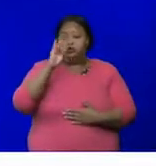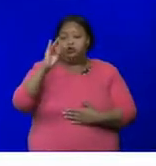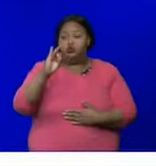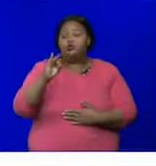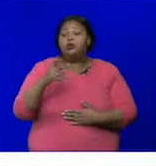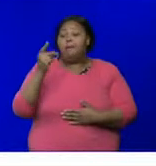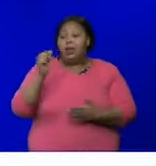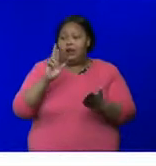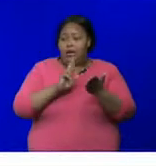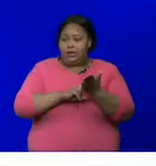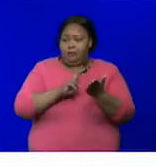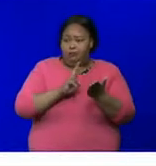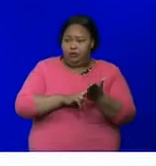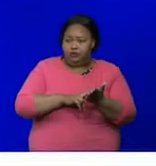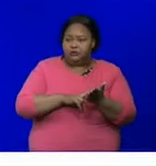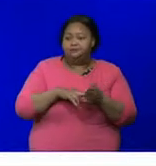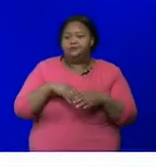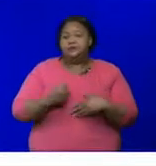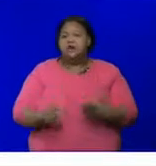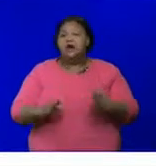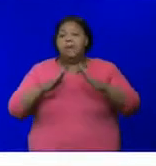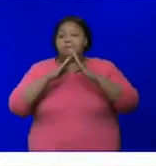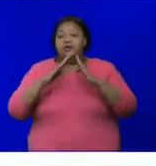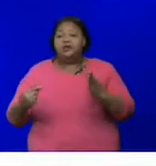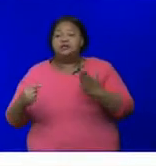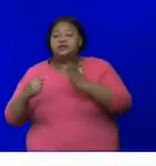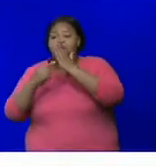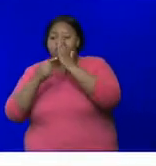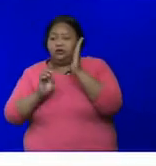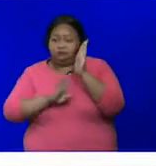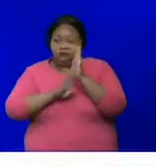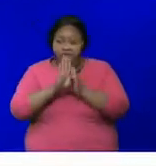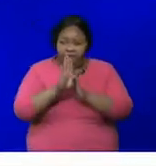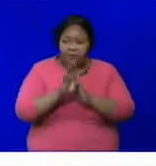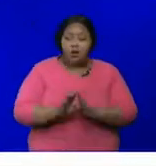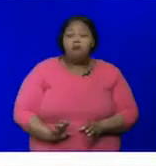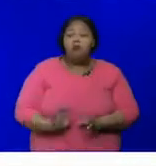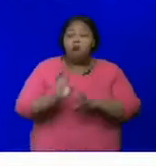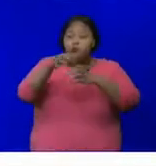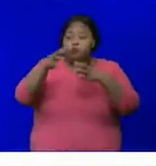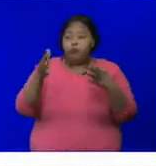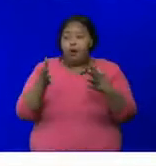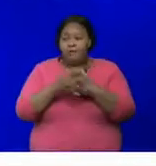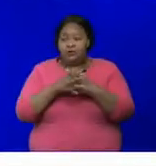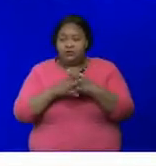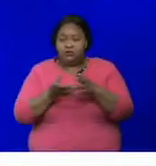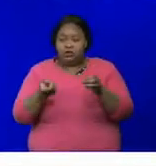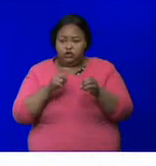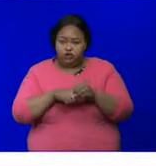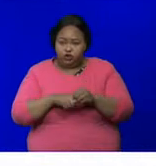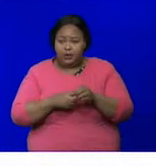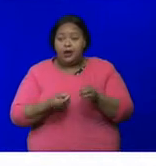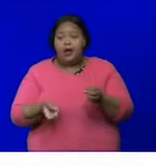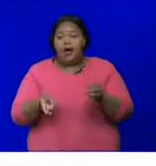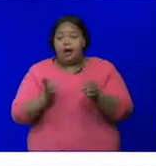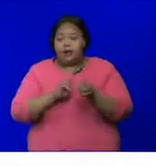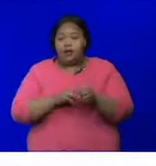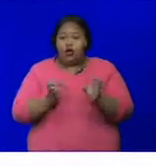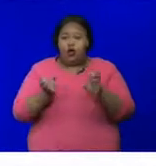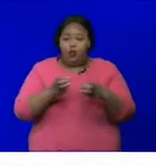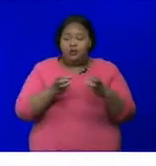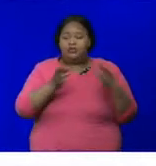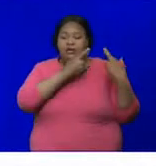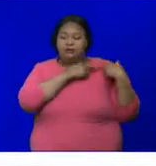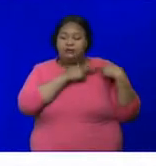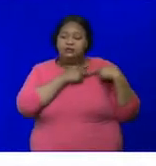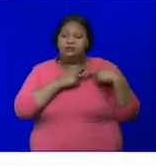2021-2022 bokwasi ngenethi kumadef tilitiko letindlu kanye nokuthuthukiswa kwamadolobha likomiti libuke ukusebenza kwaleli tiko ephalamenti takhamuti osomabhizinisi